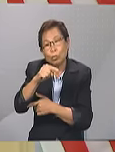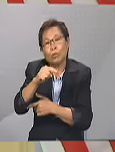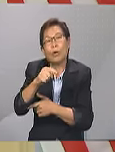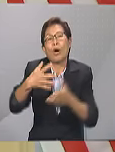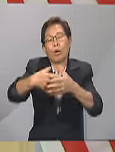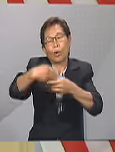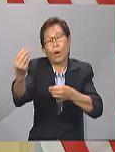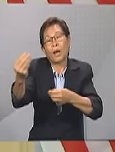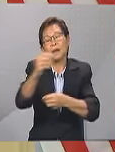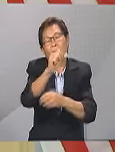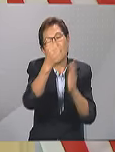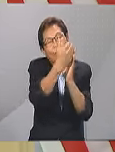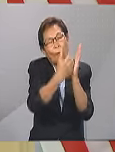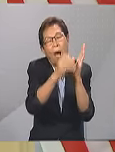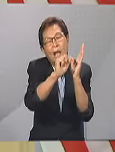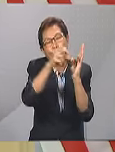mengeluarkan